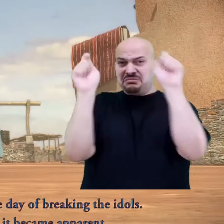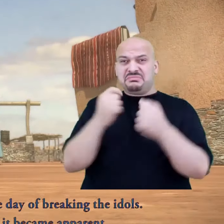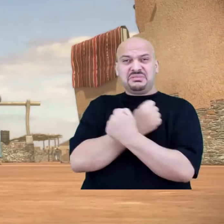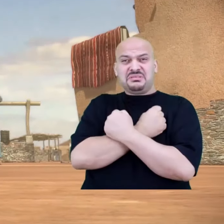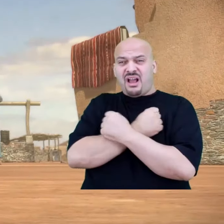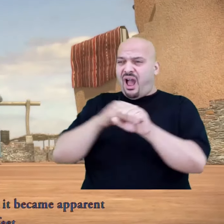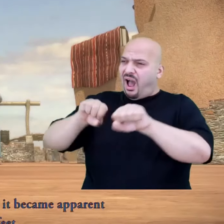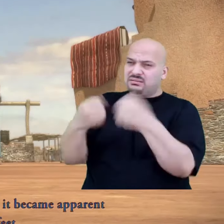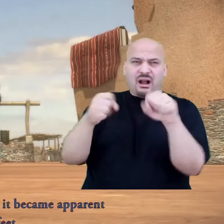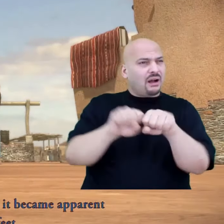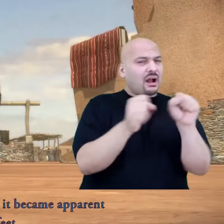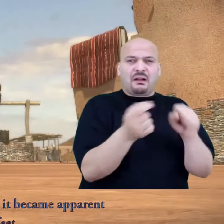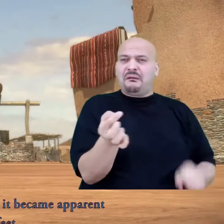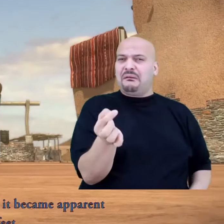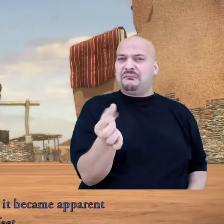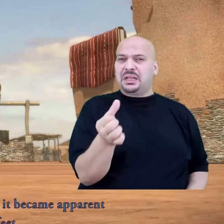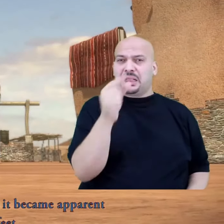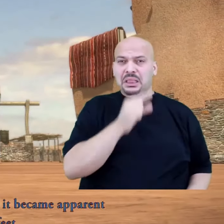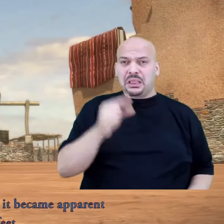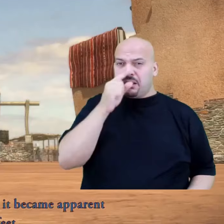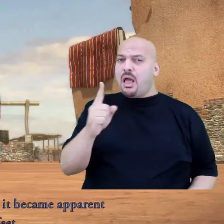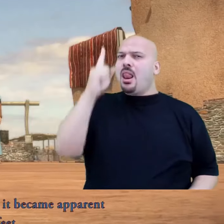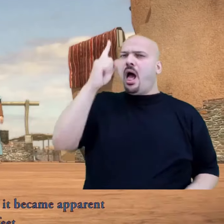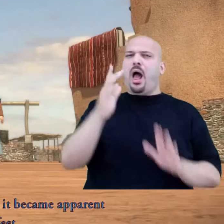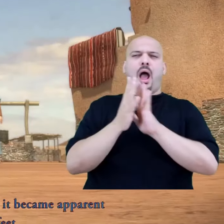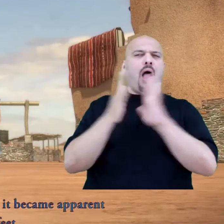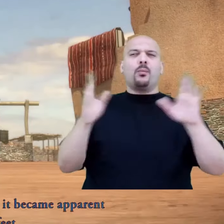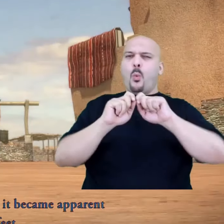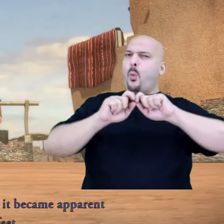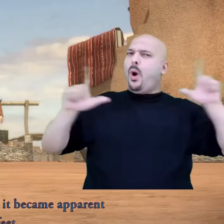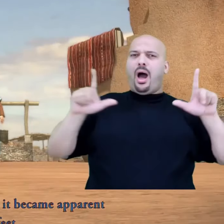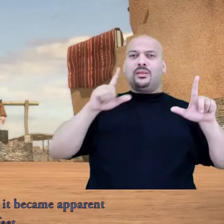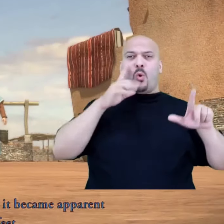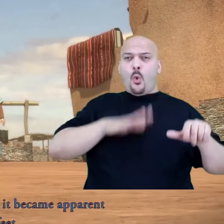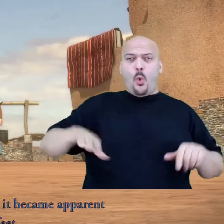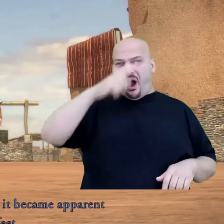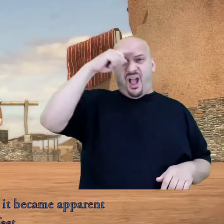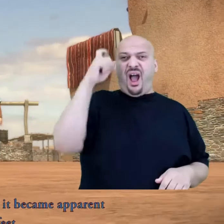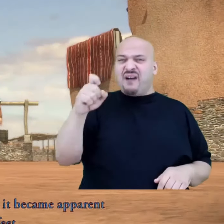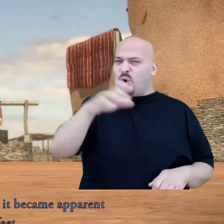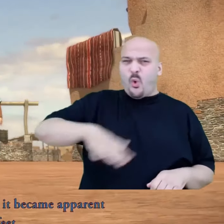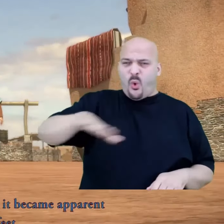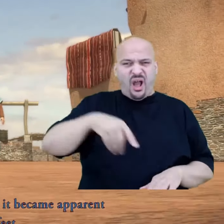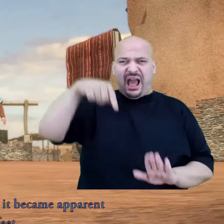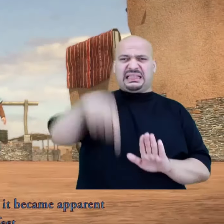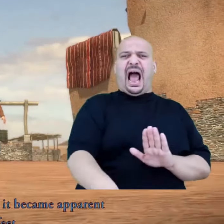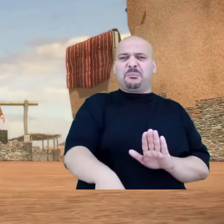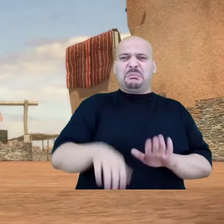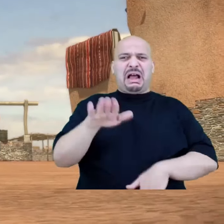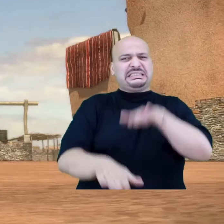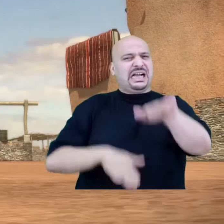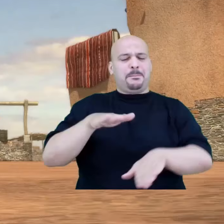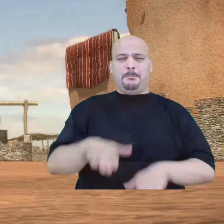الأصنام لعلمت أن دين الله أصبح ظاهراً والكفر يداس بالأقدام.